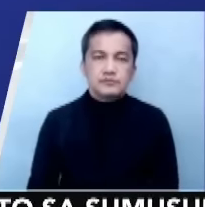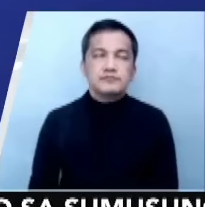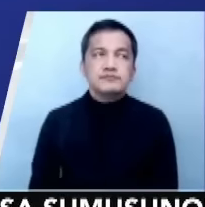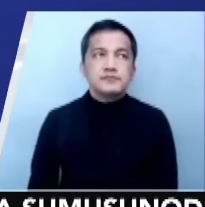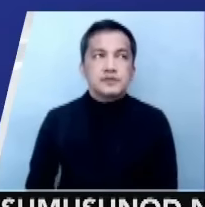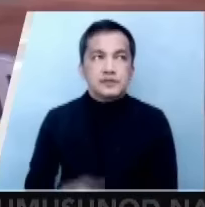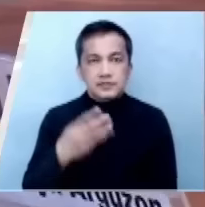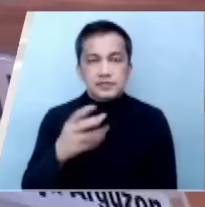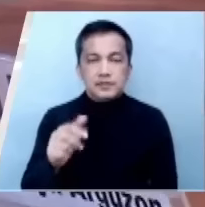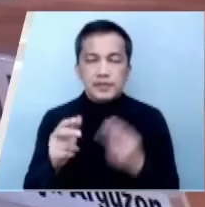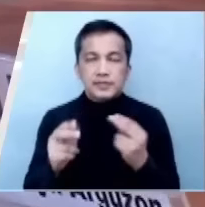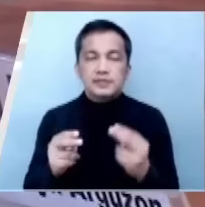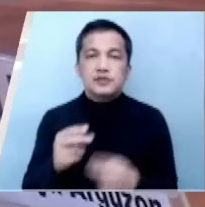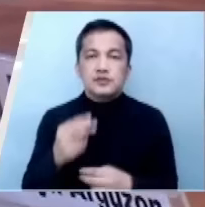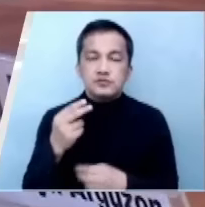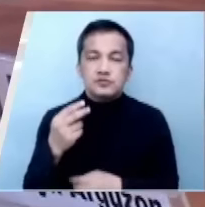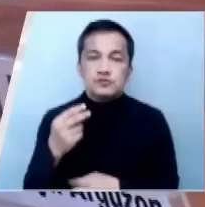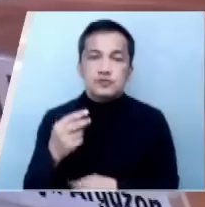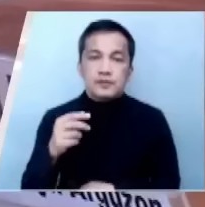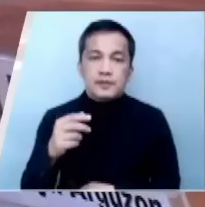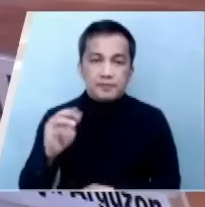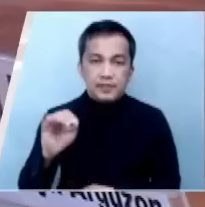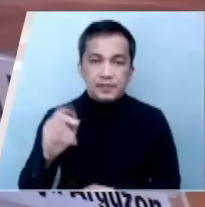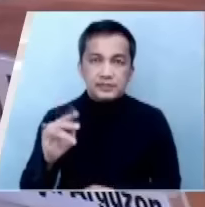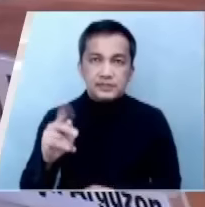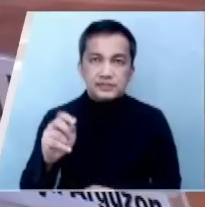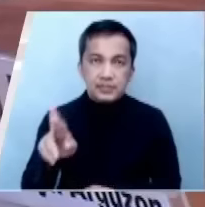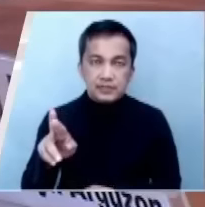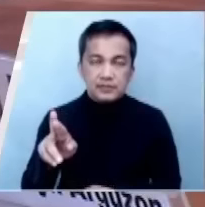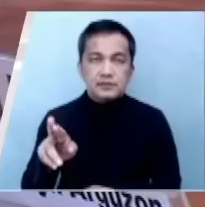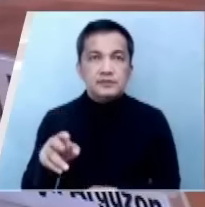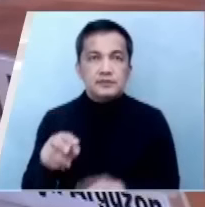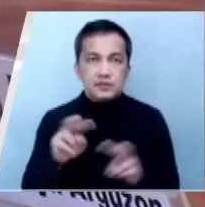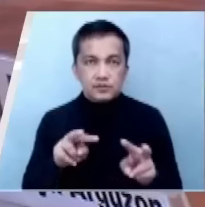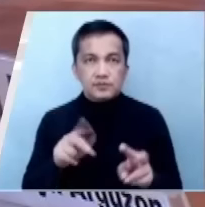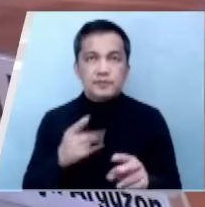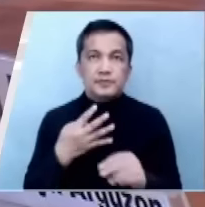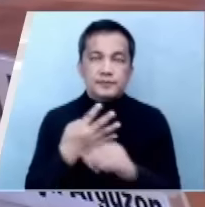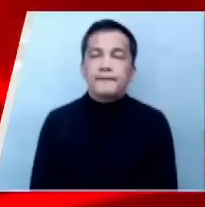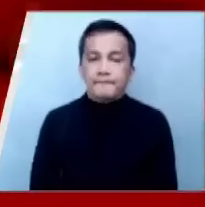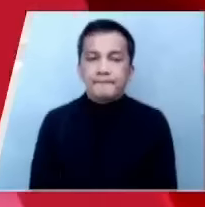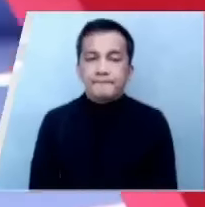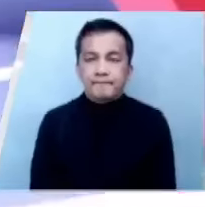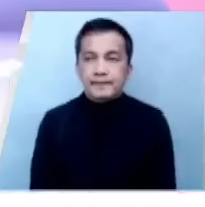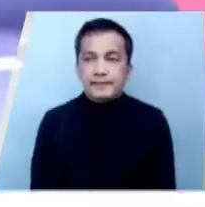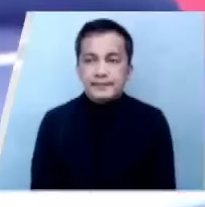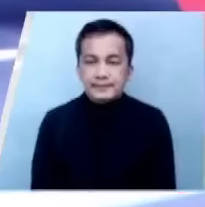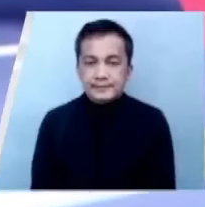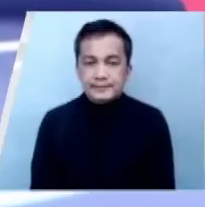Integrated News, Mark Salazar, nakatutok 24 oras.